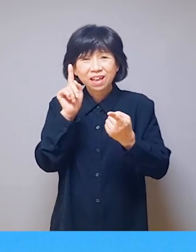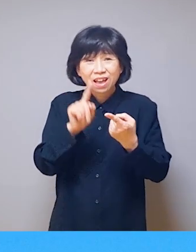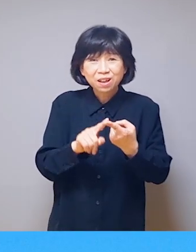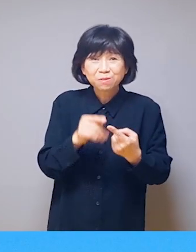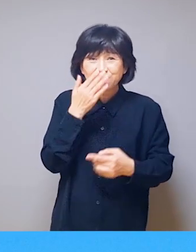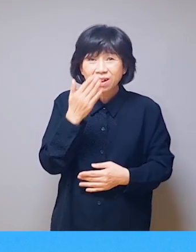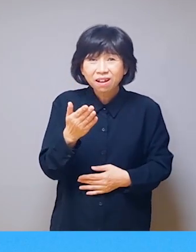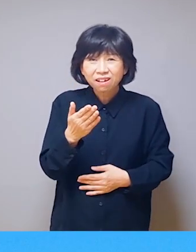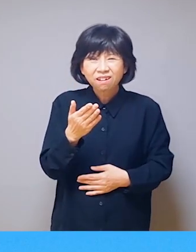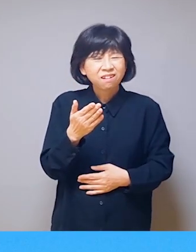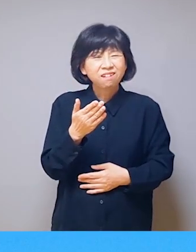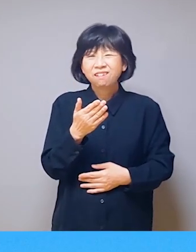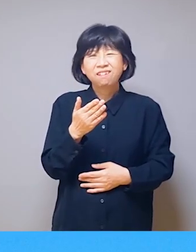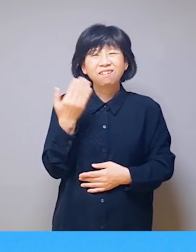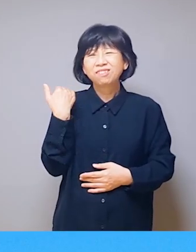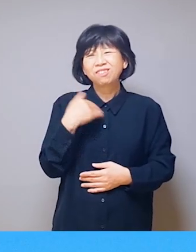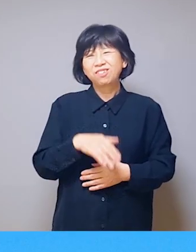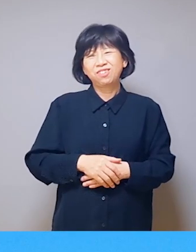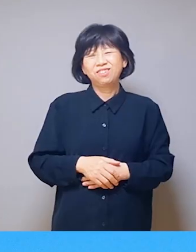저만 힘들어.